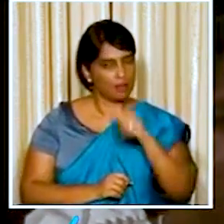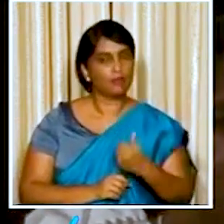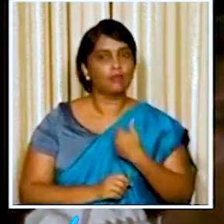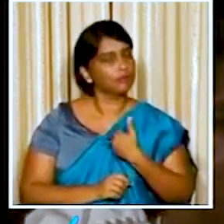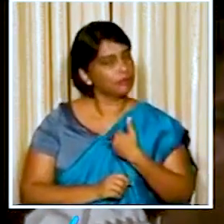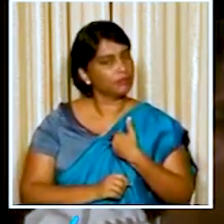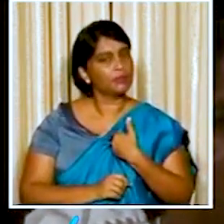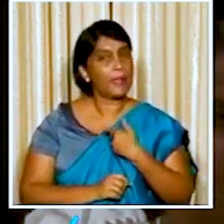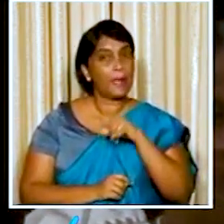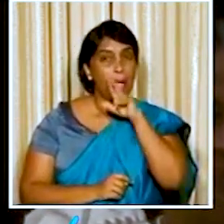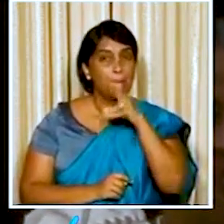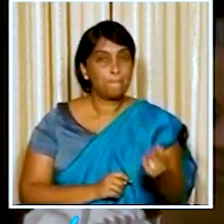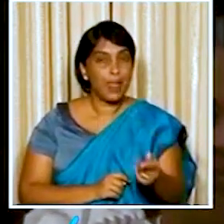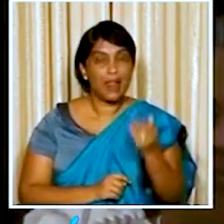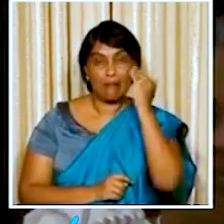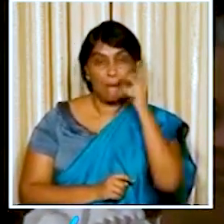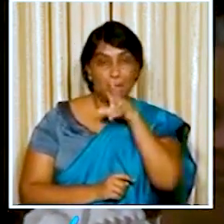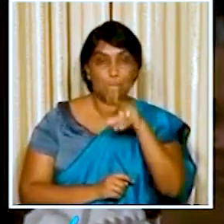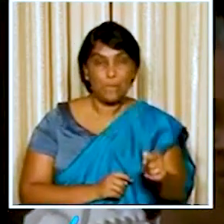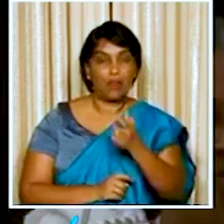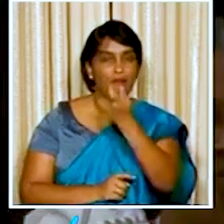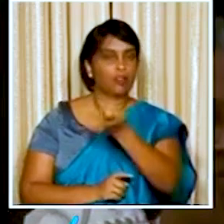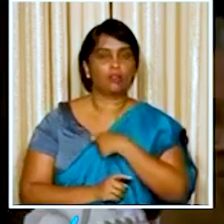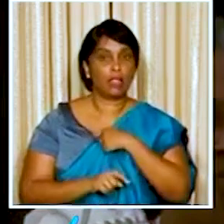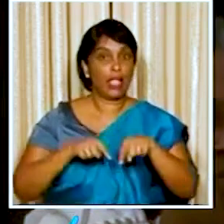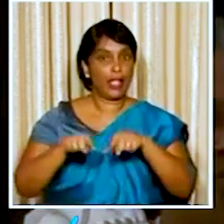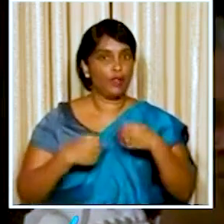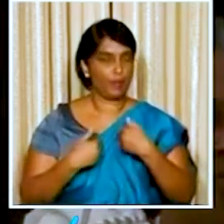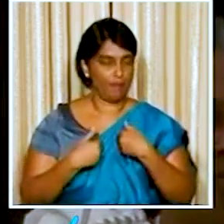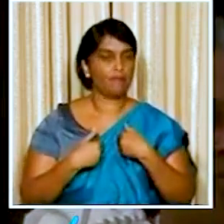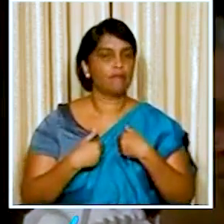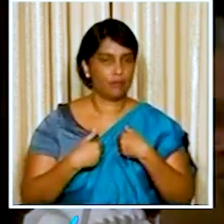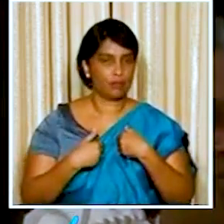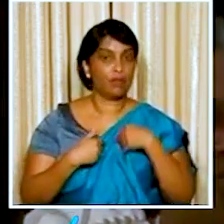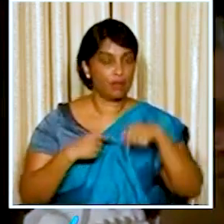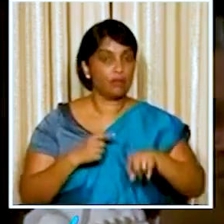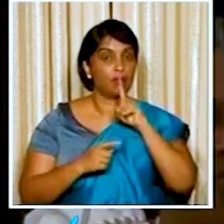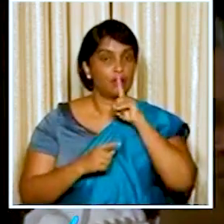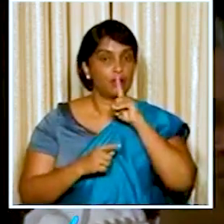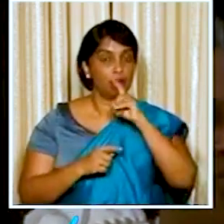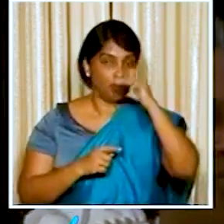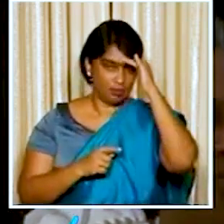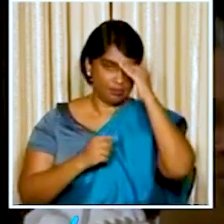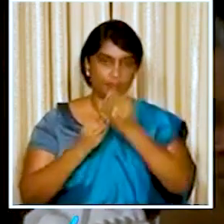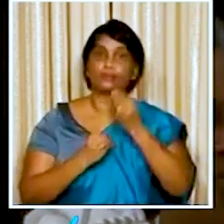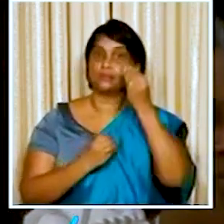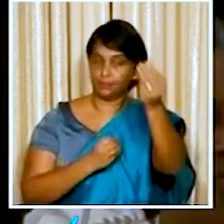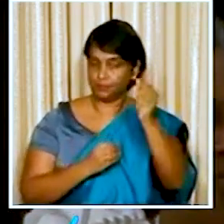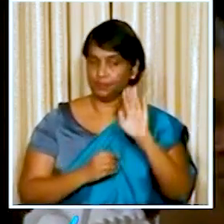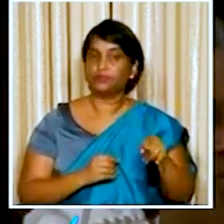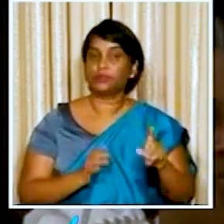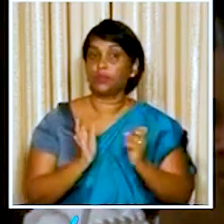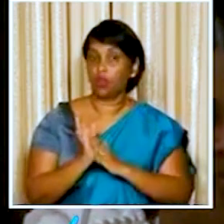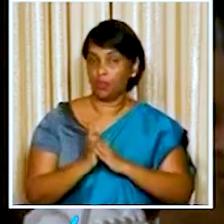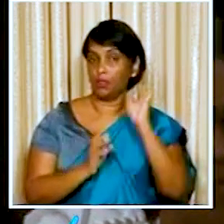මට බැල්ලි කියන වචනය පාවිච්චි කරා එතුමා. ඒ රෙකෝඩ් එක මගේ ළඟ තියෙනවා. ඒක මම අද කතානායකතුමාට දීලා තියෙනවා. මේ කමිටි